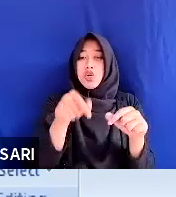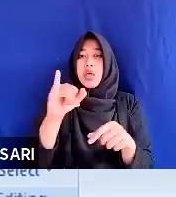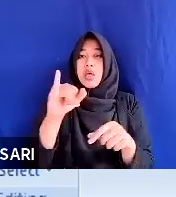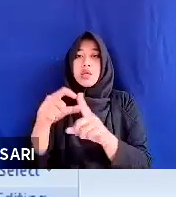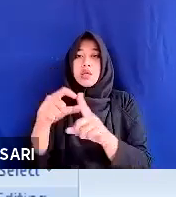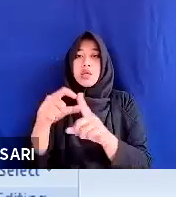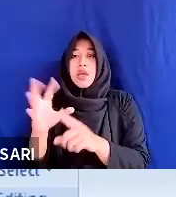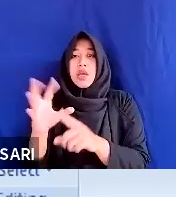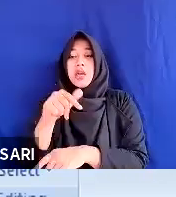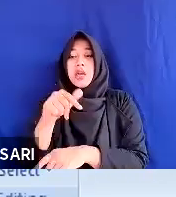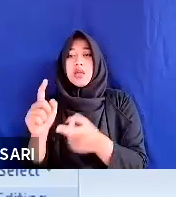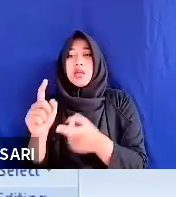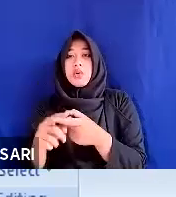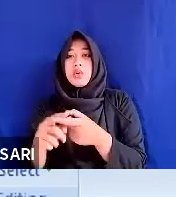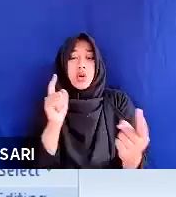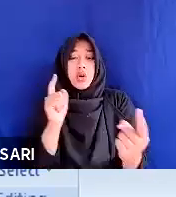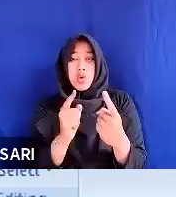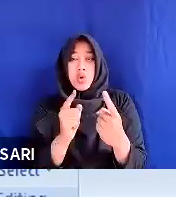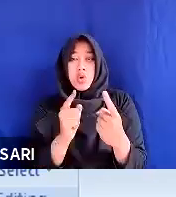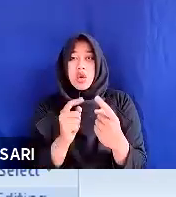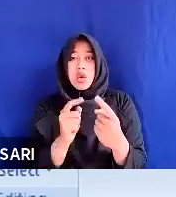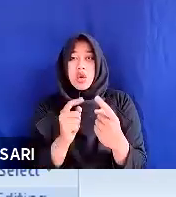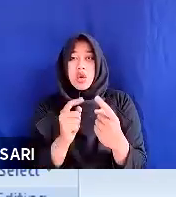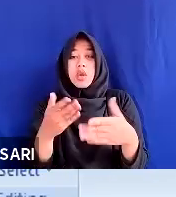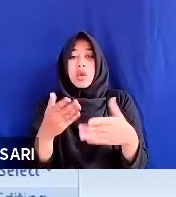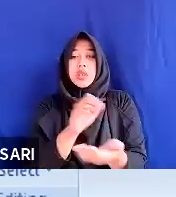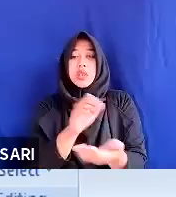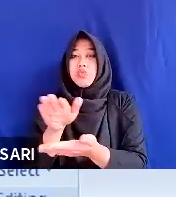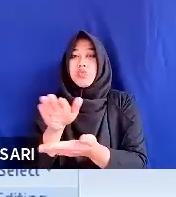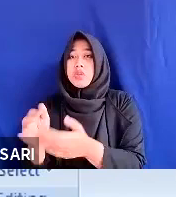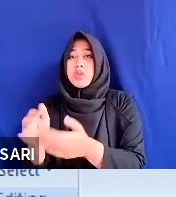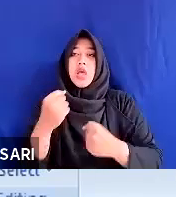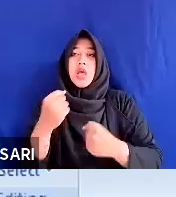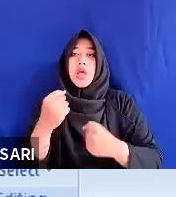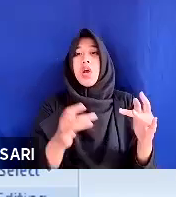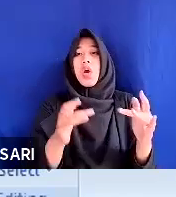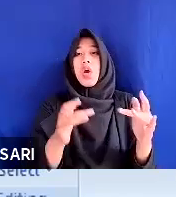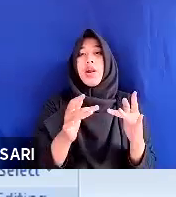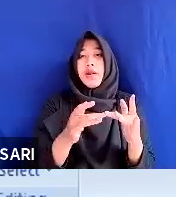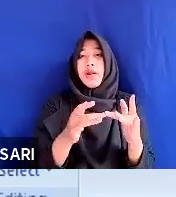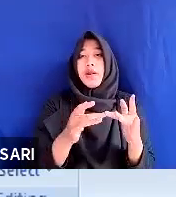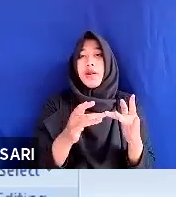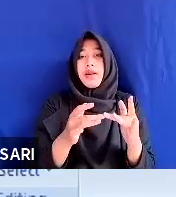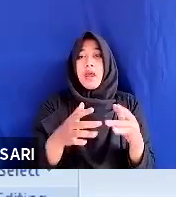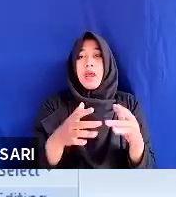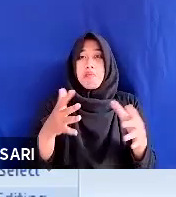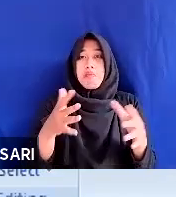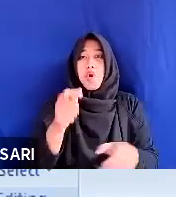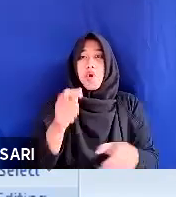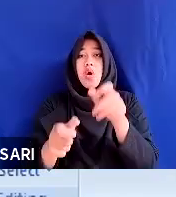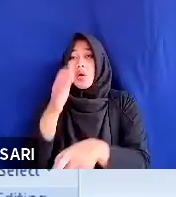bagaimana distribusi itu bisa dilakukan secara online. Dan banyak orang-orang tua yang sebenarnya migrasi